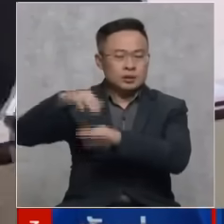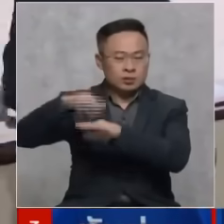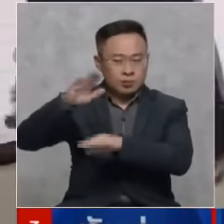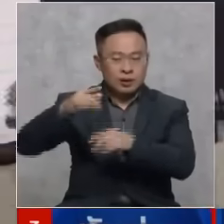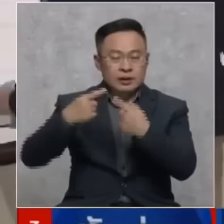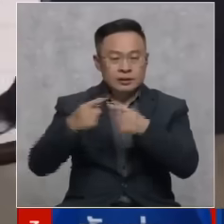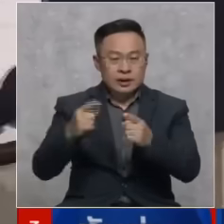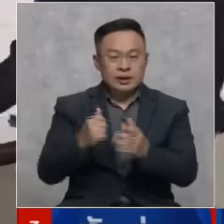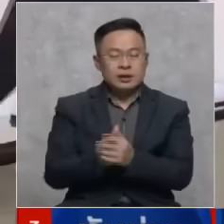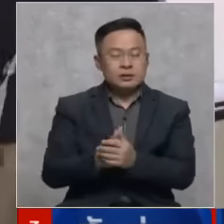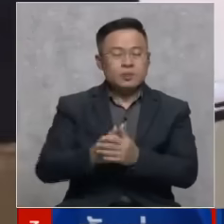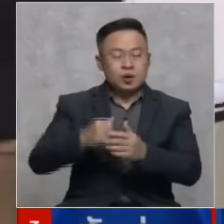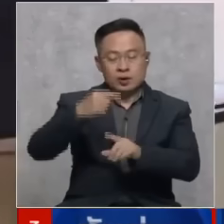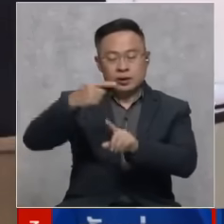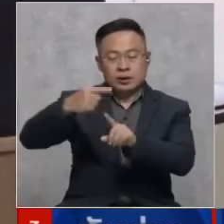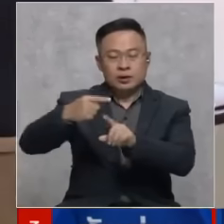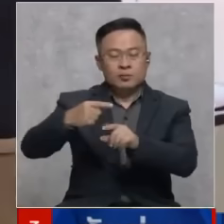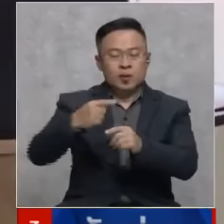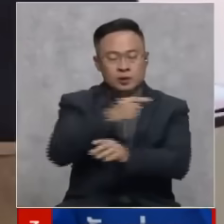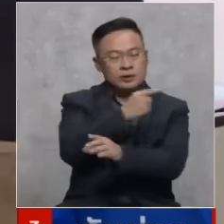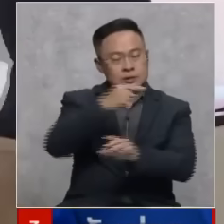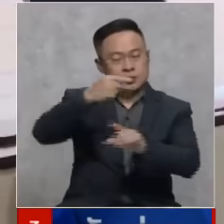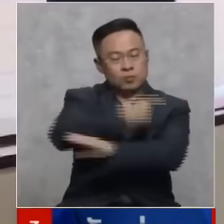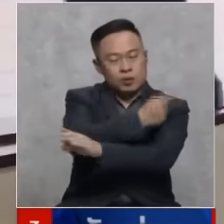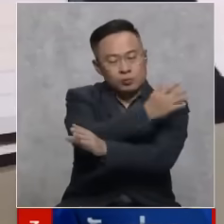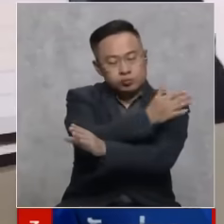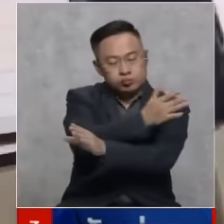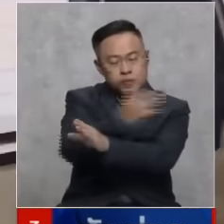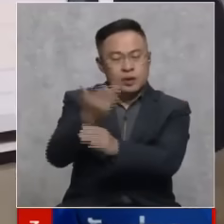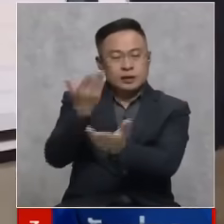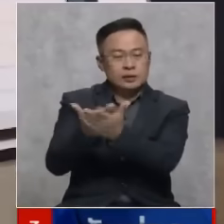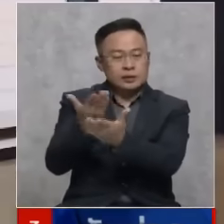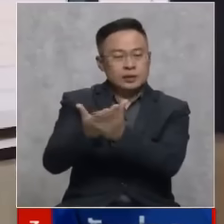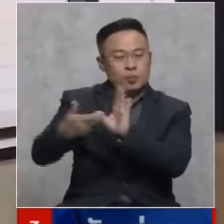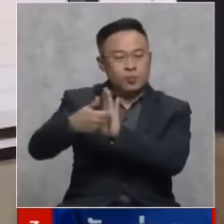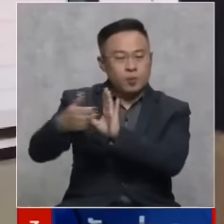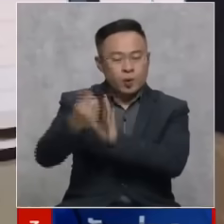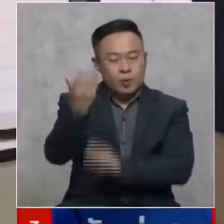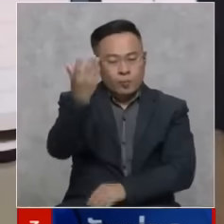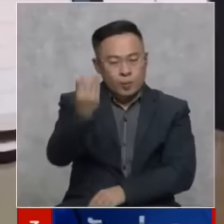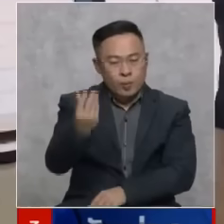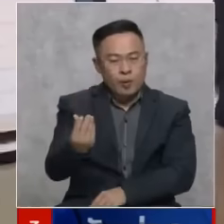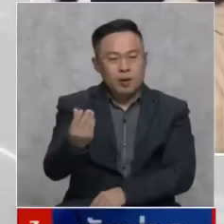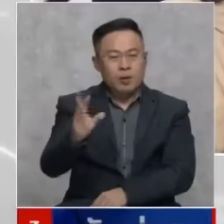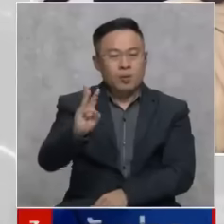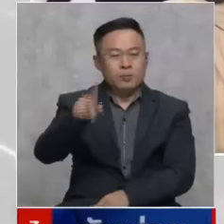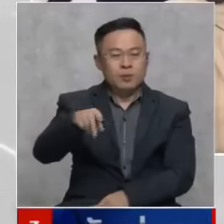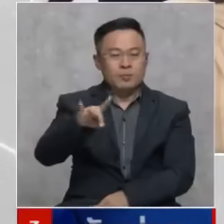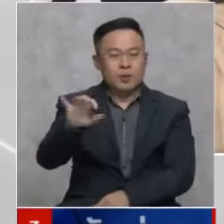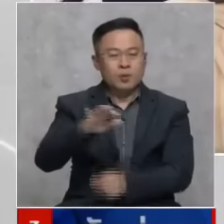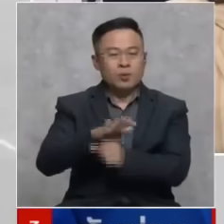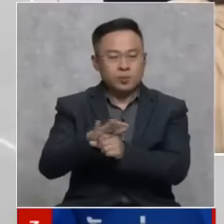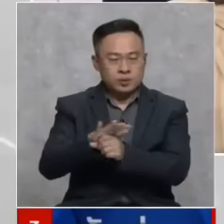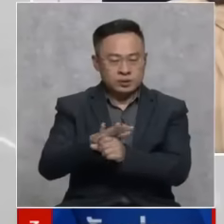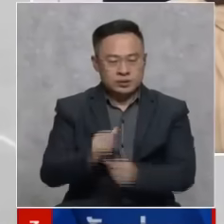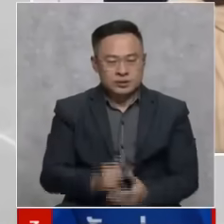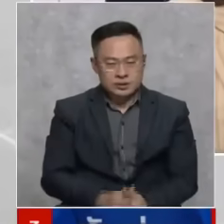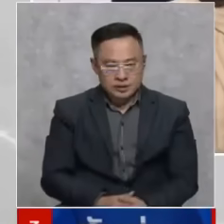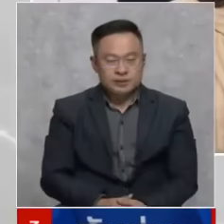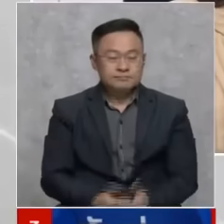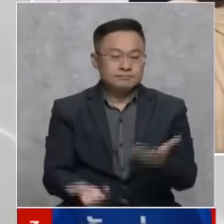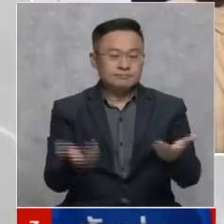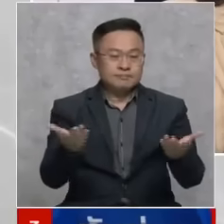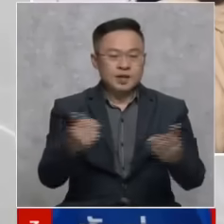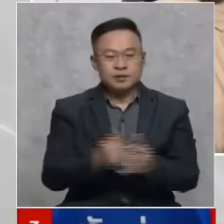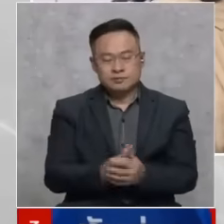างค์นะ คะอันนี้ก็เป็นเรื่องของความร่ำรวยเป็นเรื่องของทรัพย์สินและก็หนี้สินของบรรดา